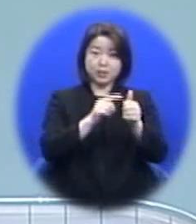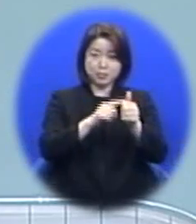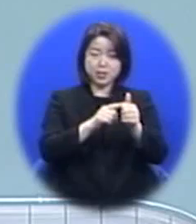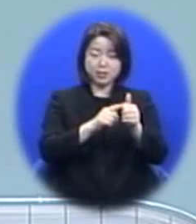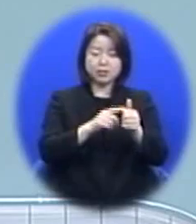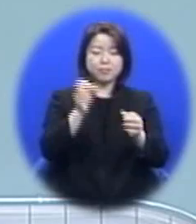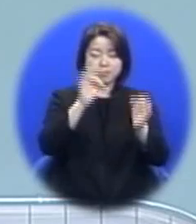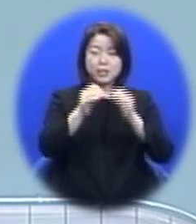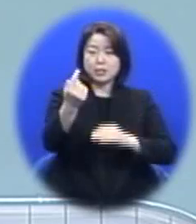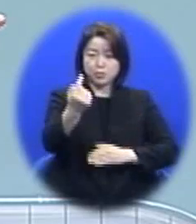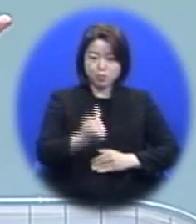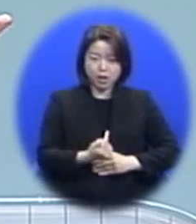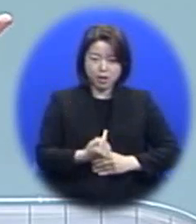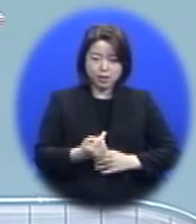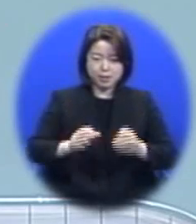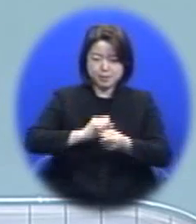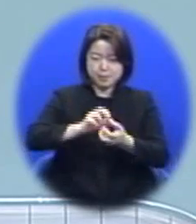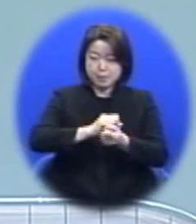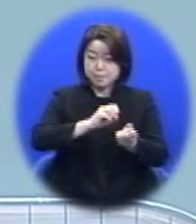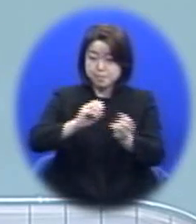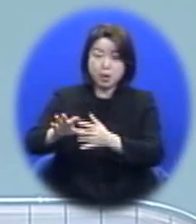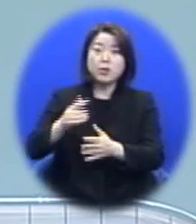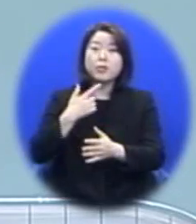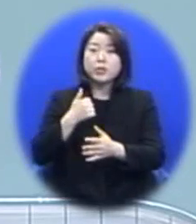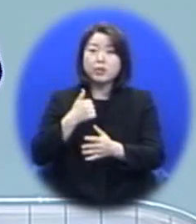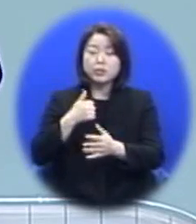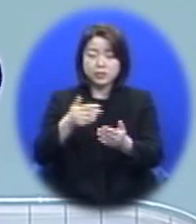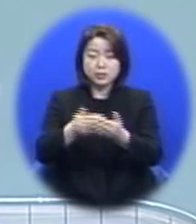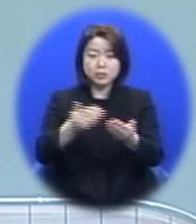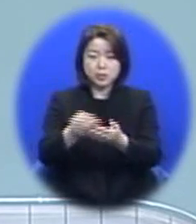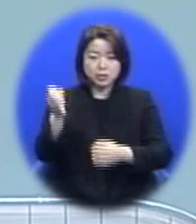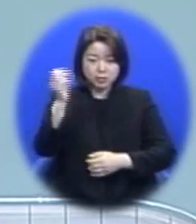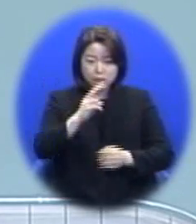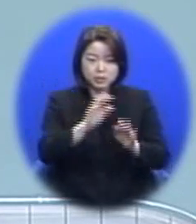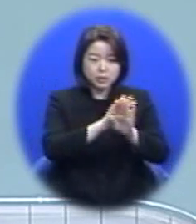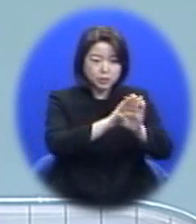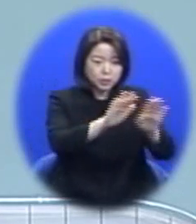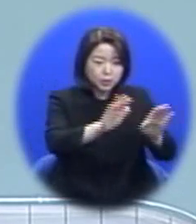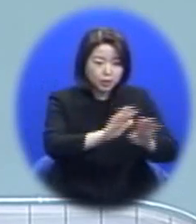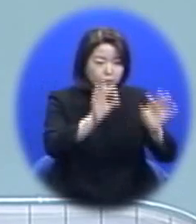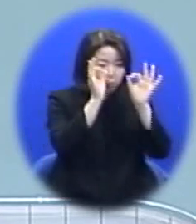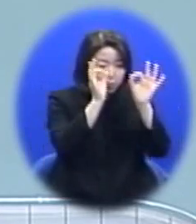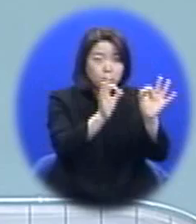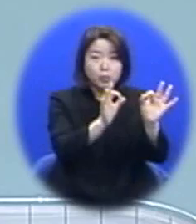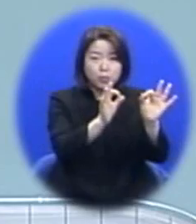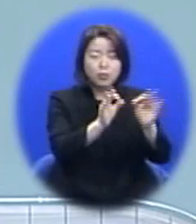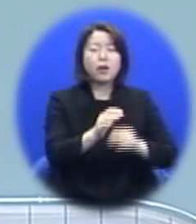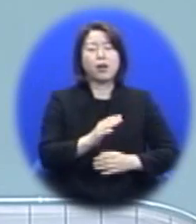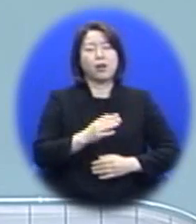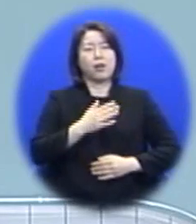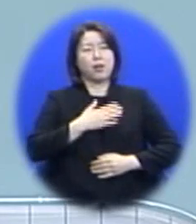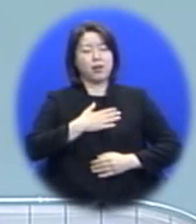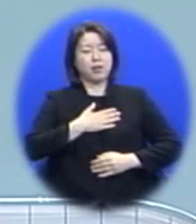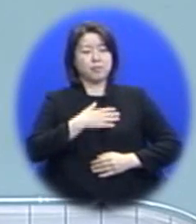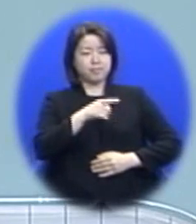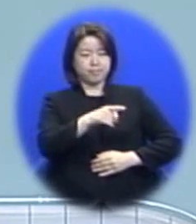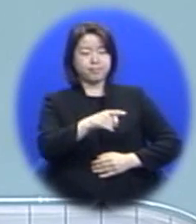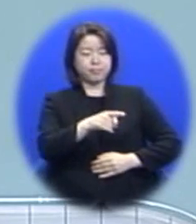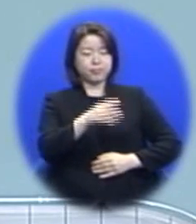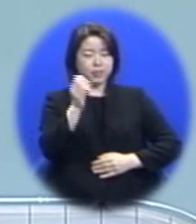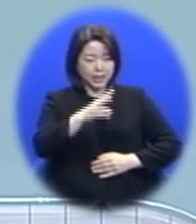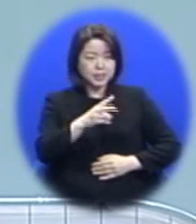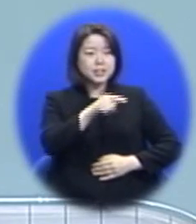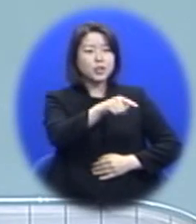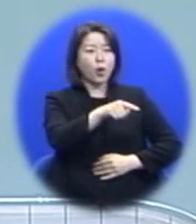화폭에 구겨버렸던 그 그림이 다시 펴져서 있는 걸 보고 그리고 다시 그 위에 또 그림을